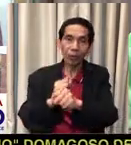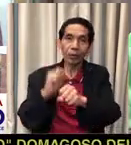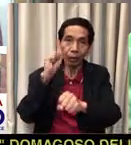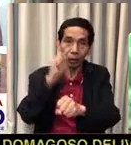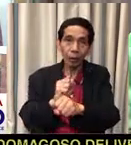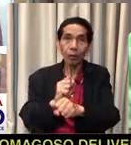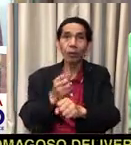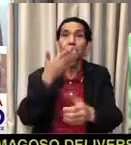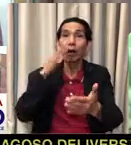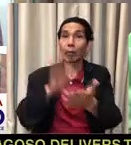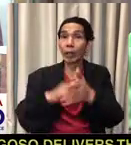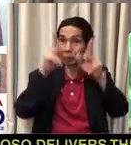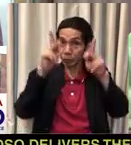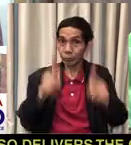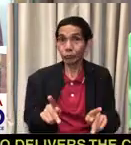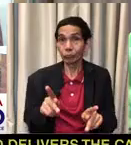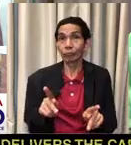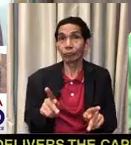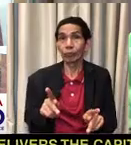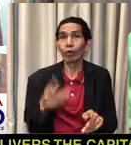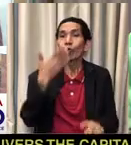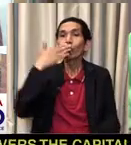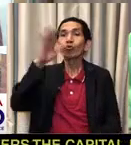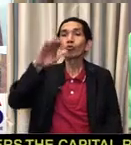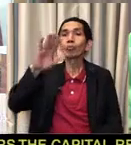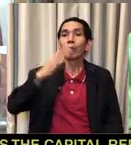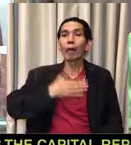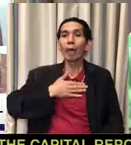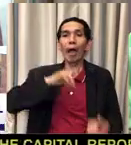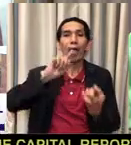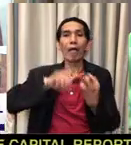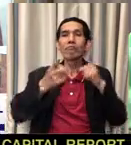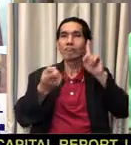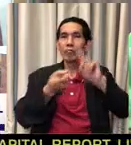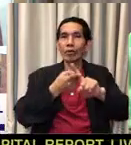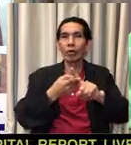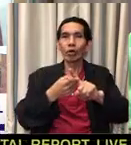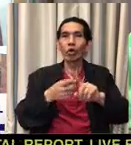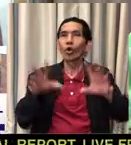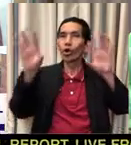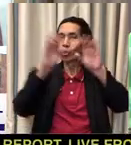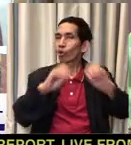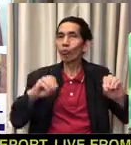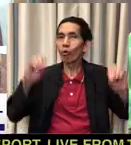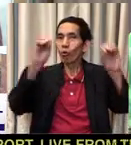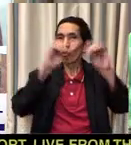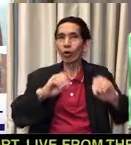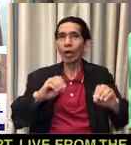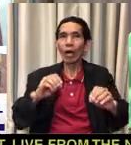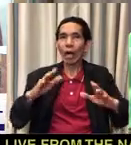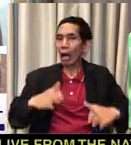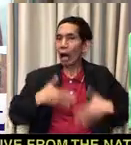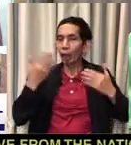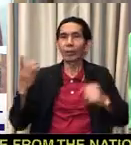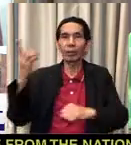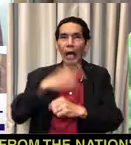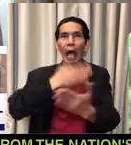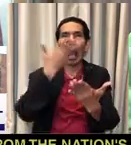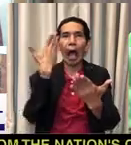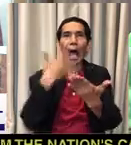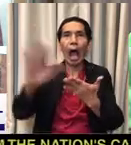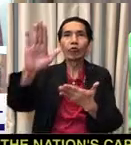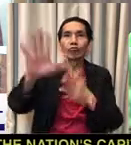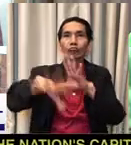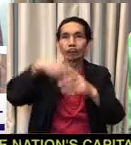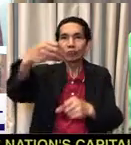At yung mga masasama, oh, goodbye my friend. No more happy days. Tanggal kaagad. O